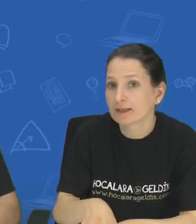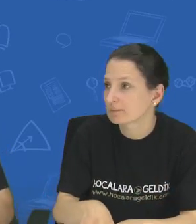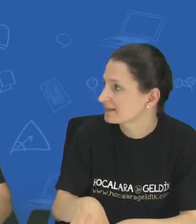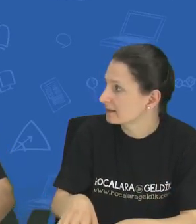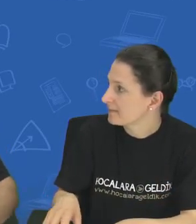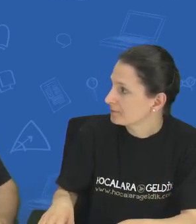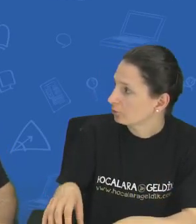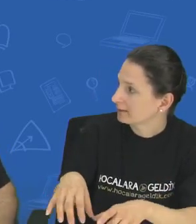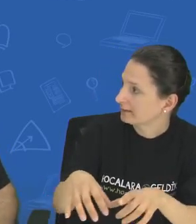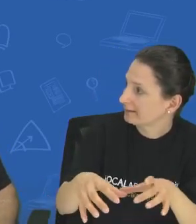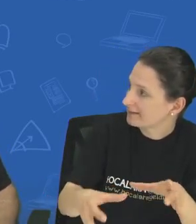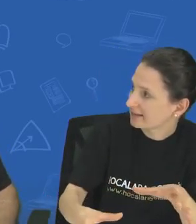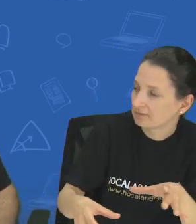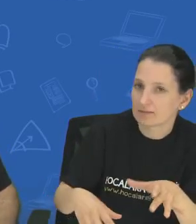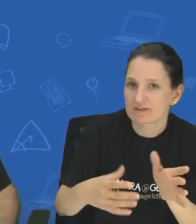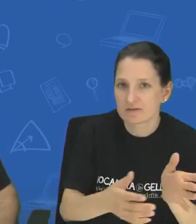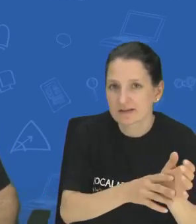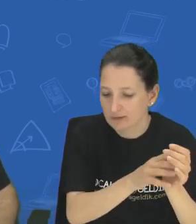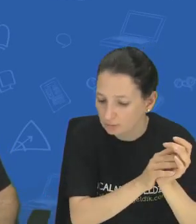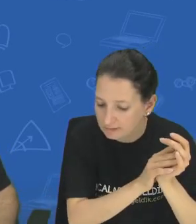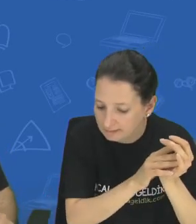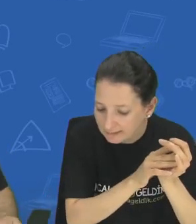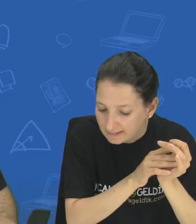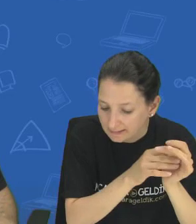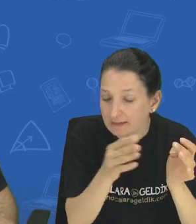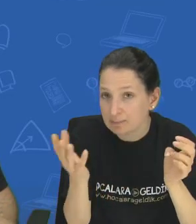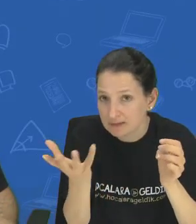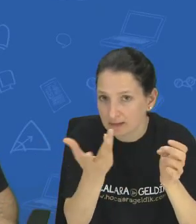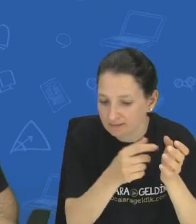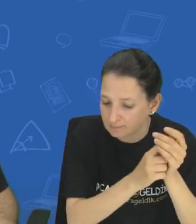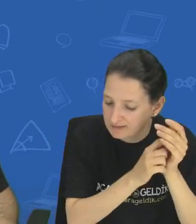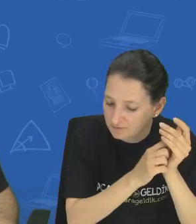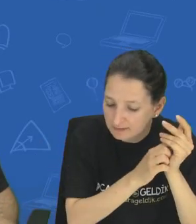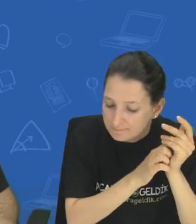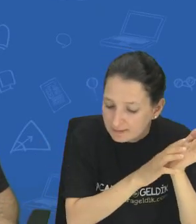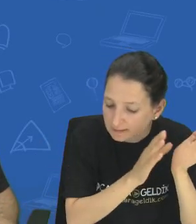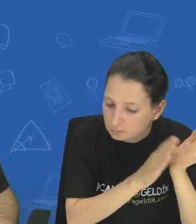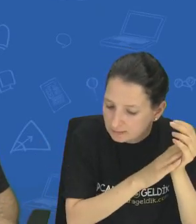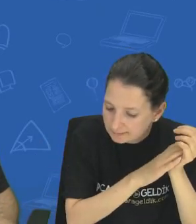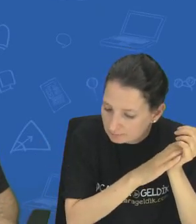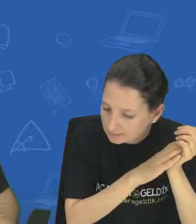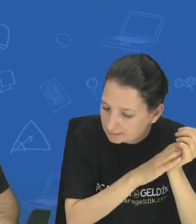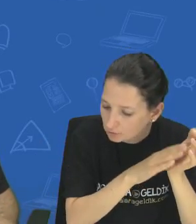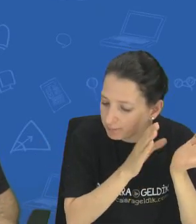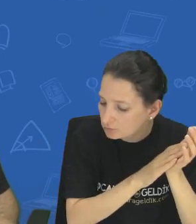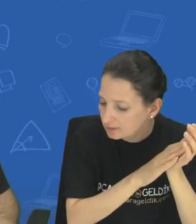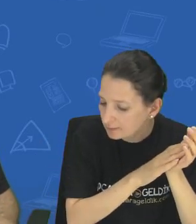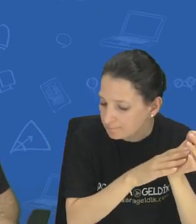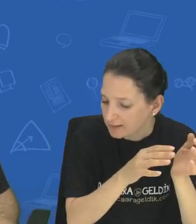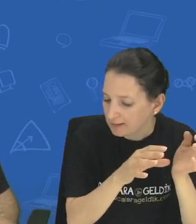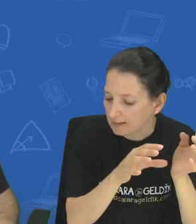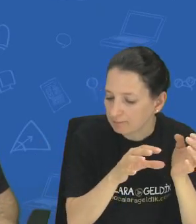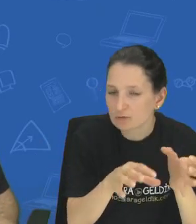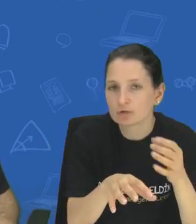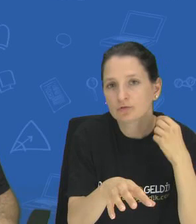maddenin boyanması, o maddeye desen verilmesi vesaire konularında da yine ipliğin artılması falan. Bunlarla da kimya ilgileniyor.